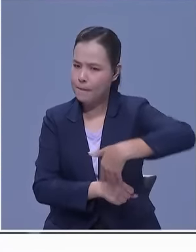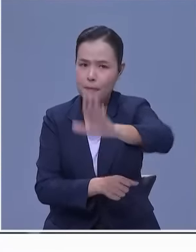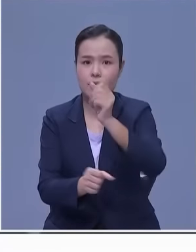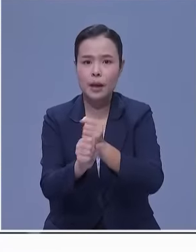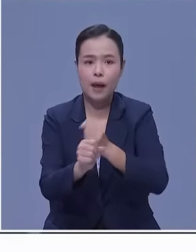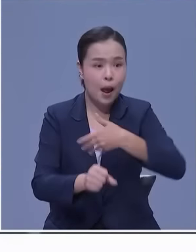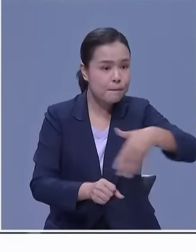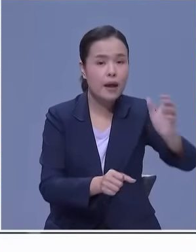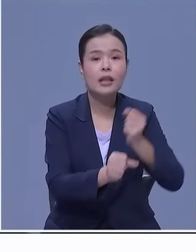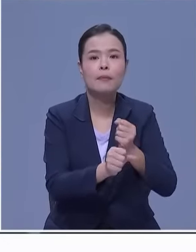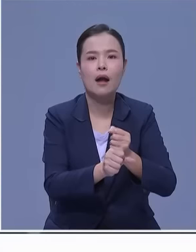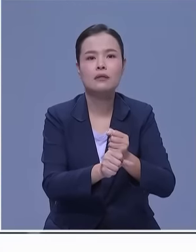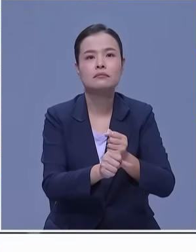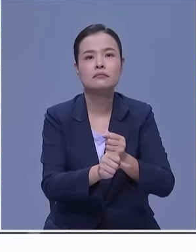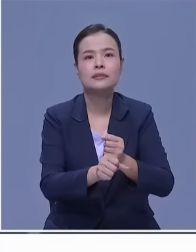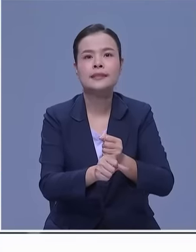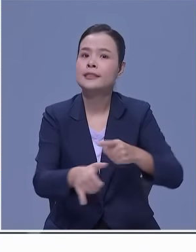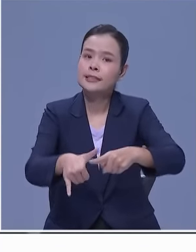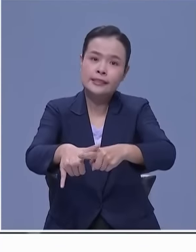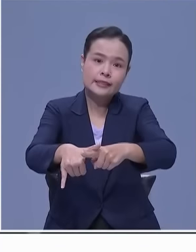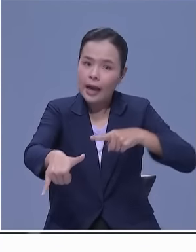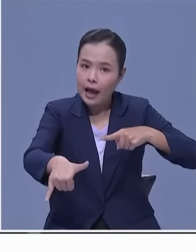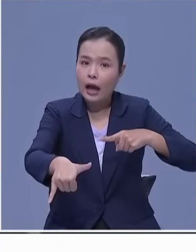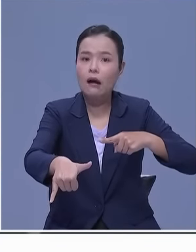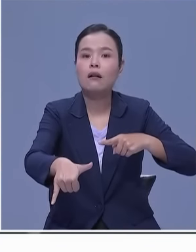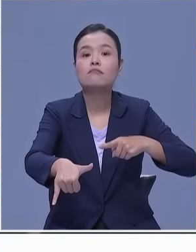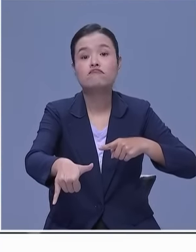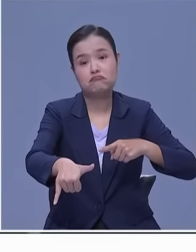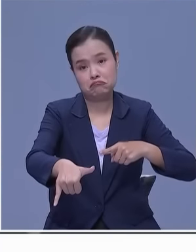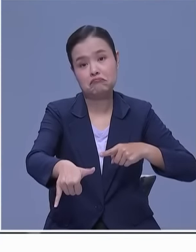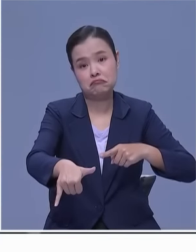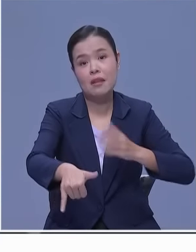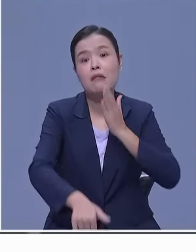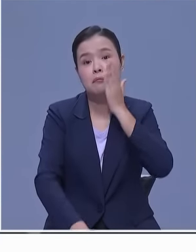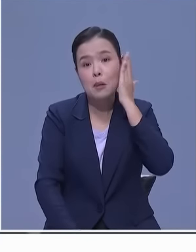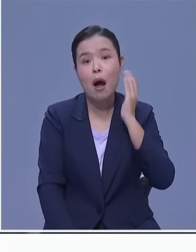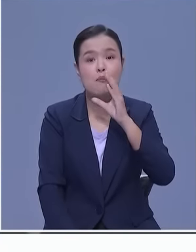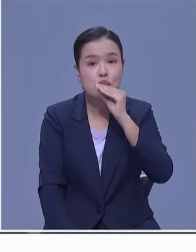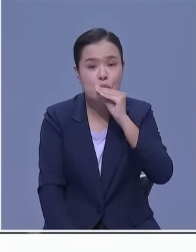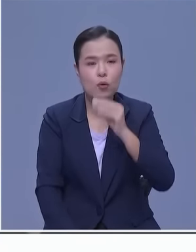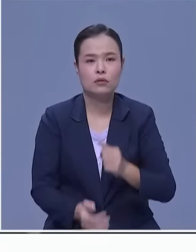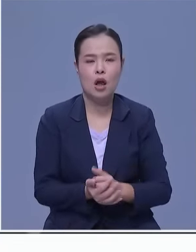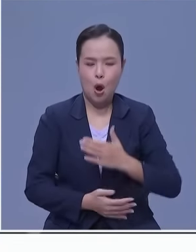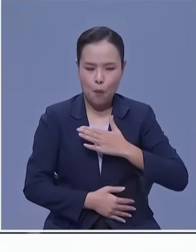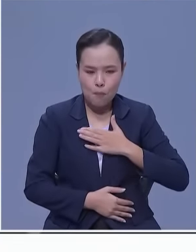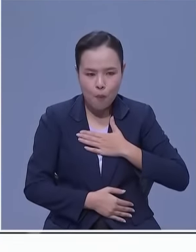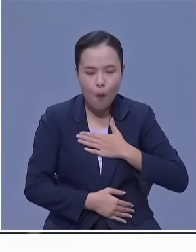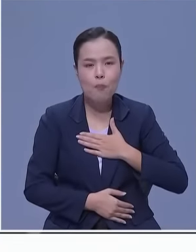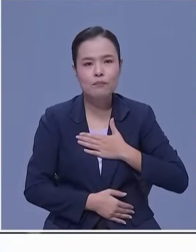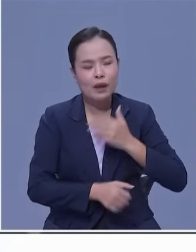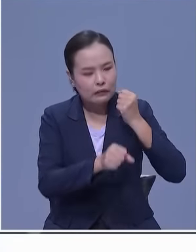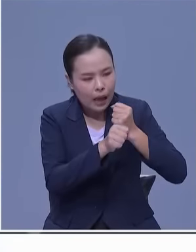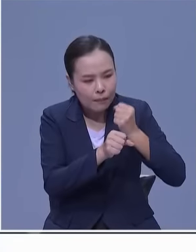ล่าเนื้อเขาทำยังไงเสร็จงานฆ่าทิ้ง วันนี้นึกถึงคำพูดของคุณธรรมนัสเมื่อวานเนี้ยที่บอกว่าผมรับใช้คนคน